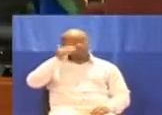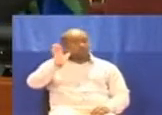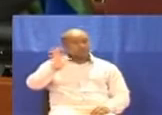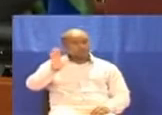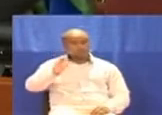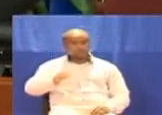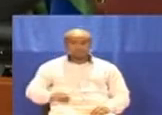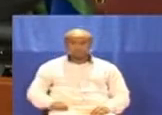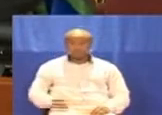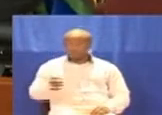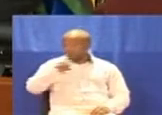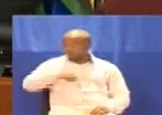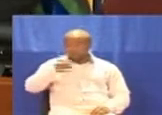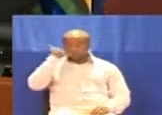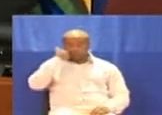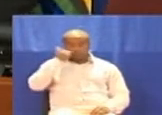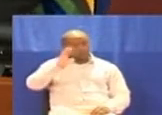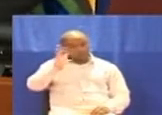hata sisi hatutani.